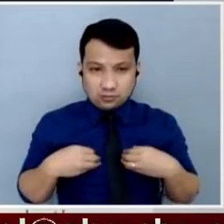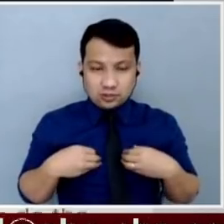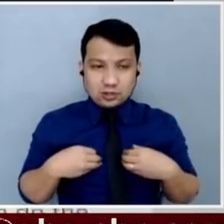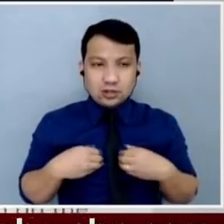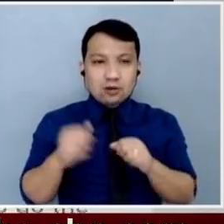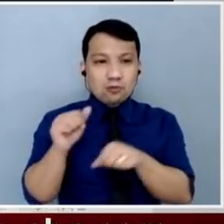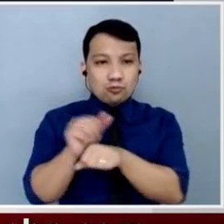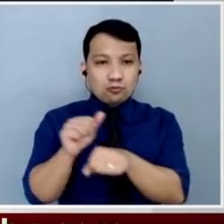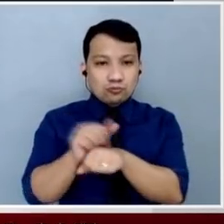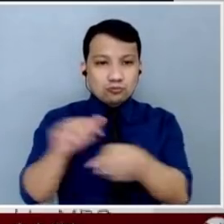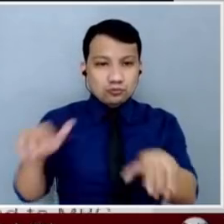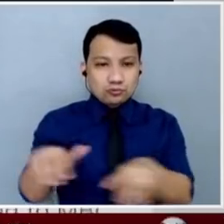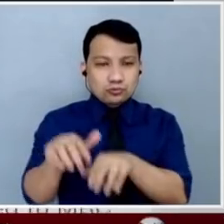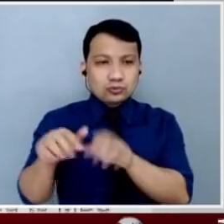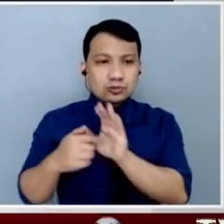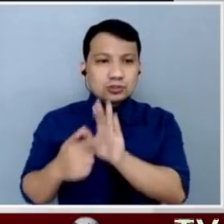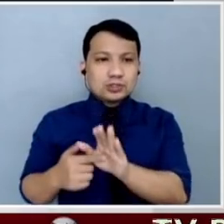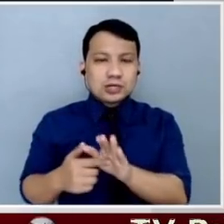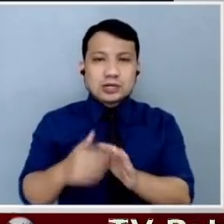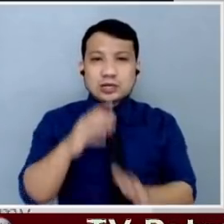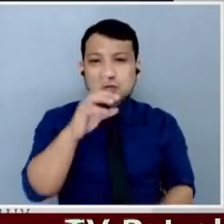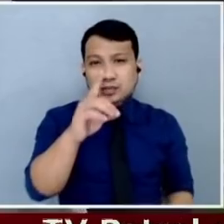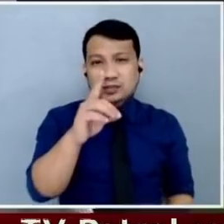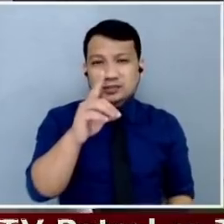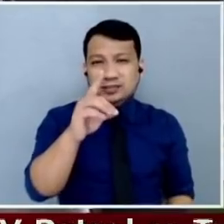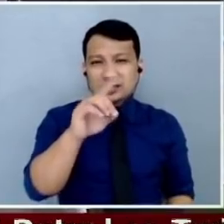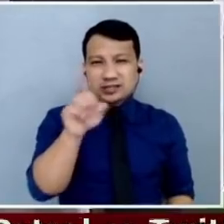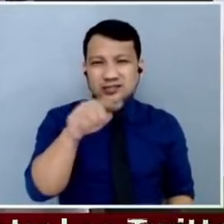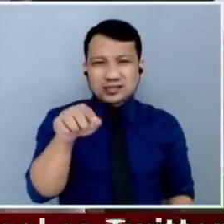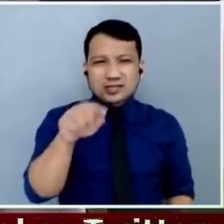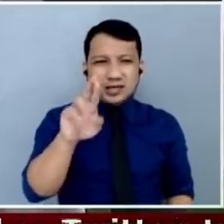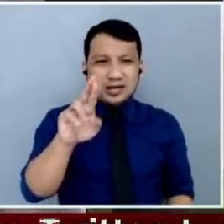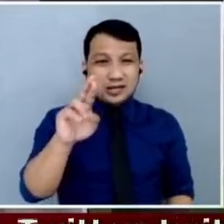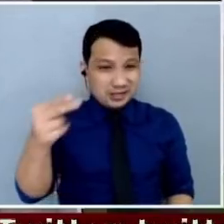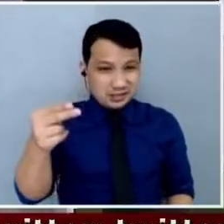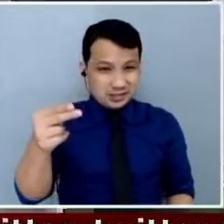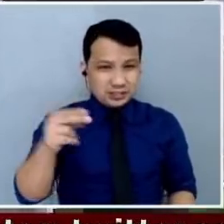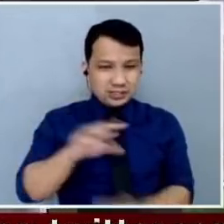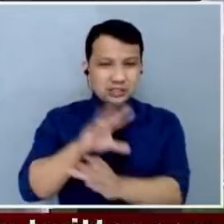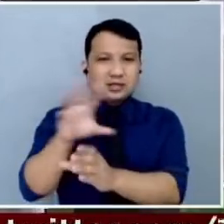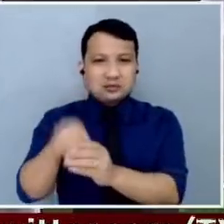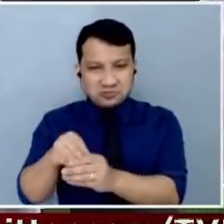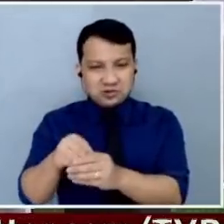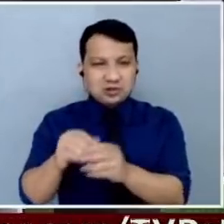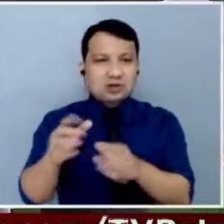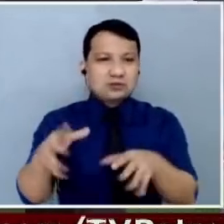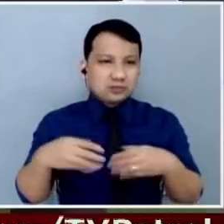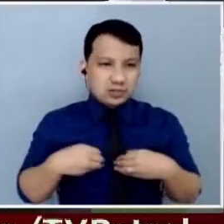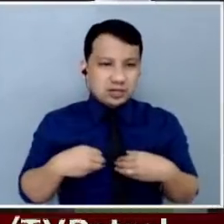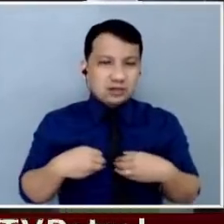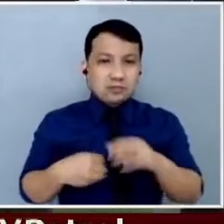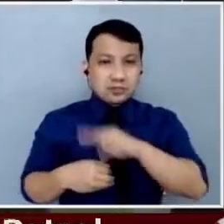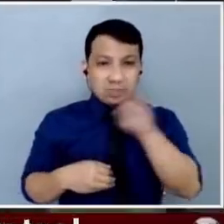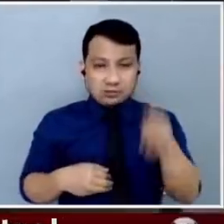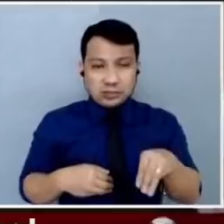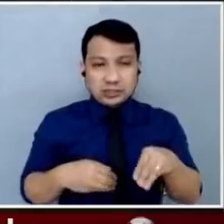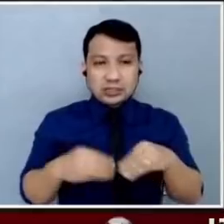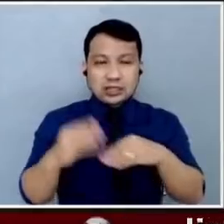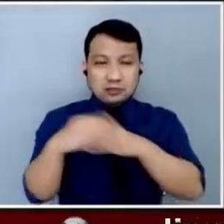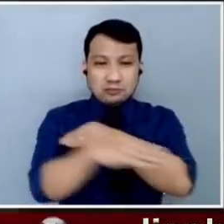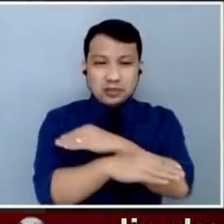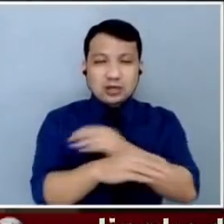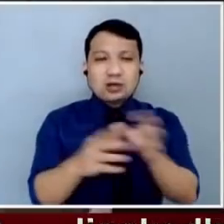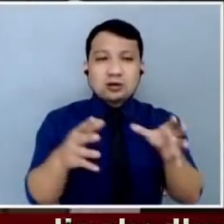magtrabaho sa istasyong DZRH. Sa panayam naman ng kapihan sa Manila Bay, kinumpirma ni Mayor Isko